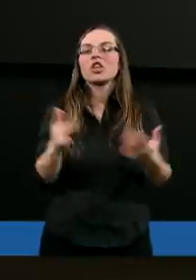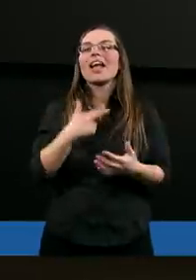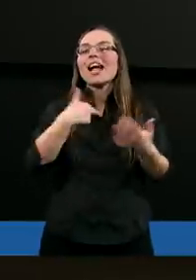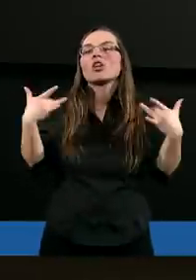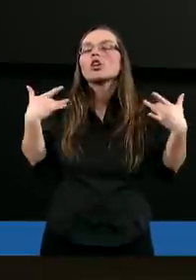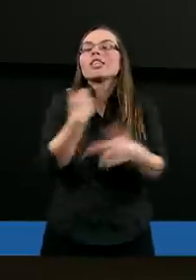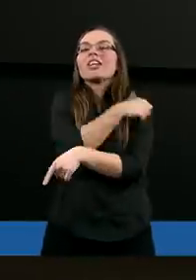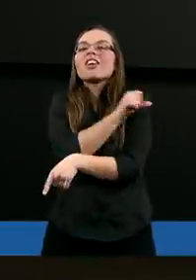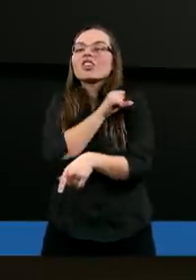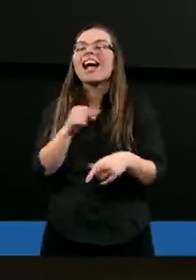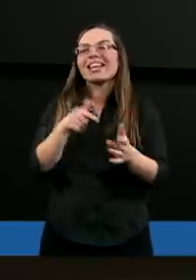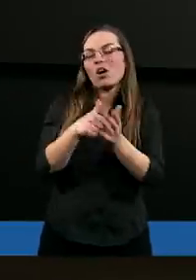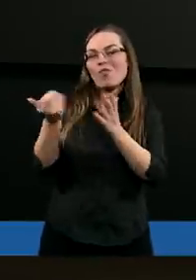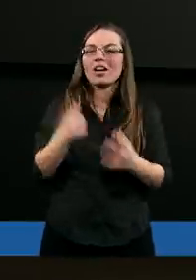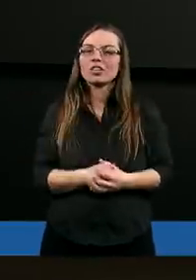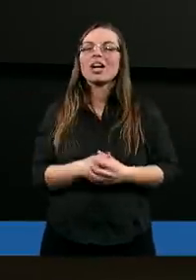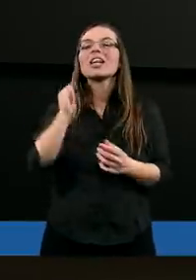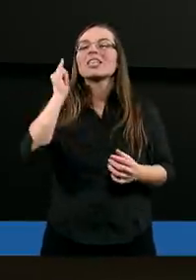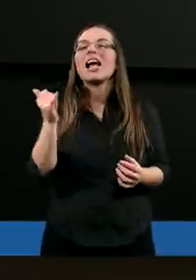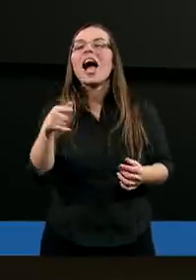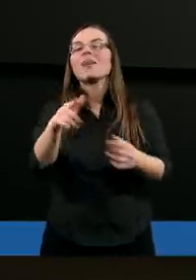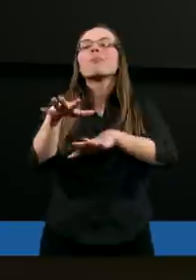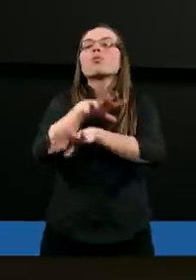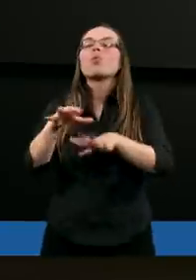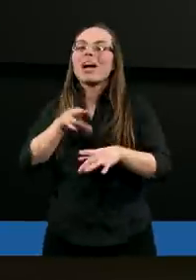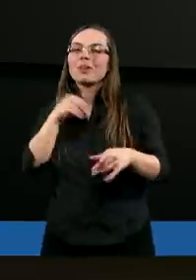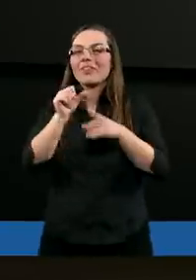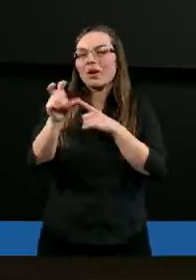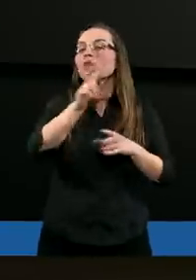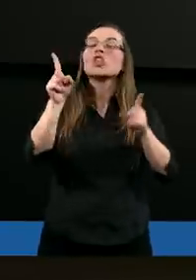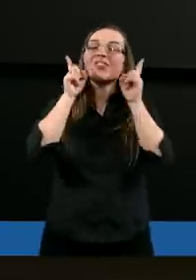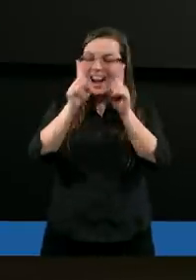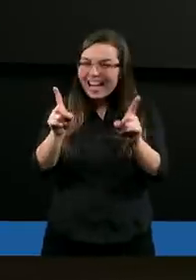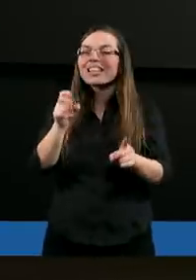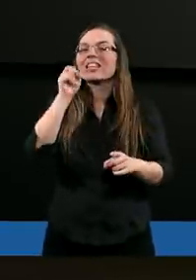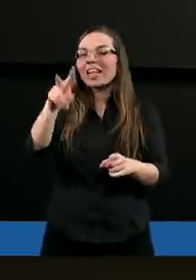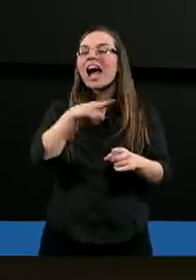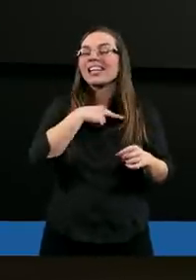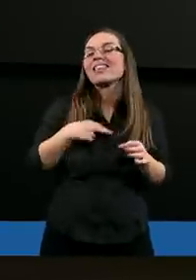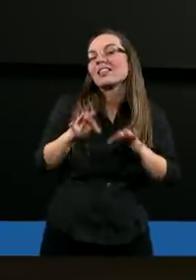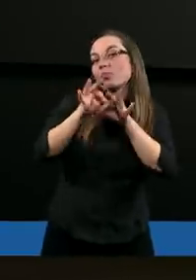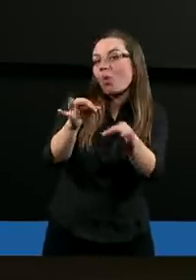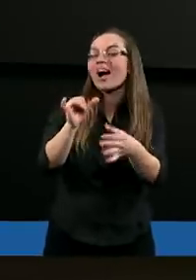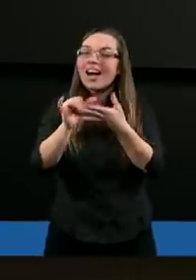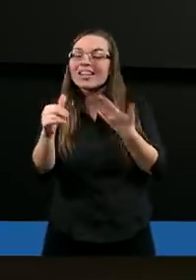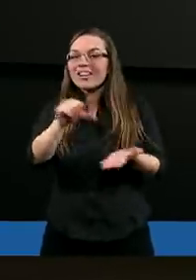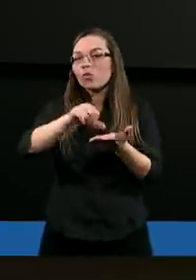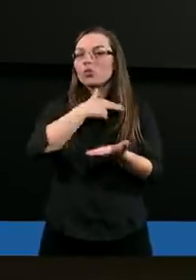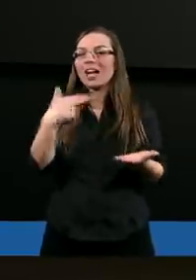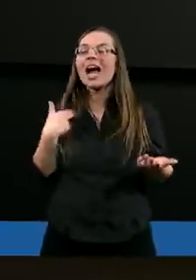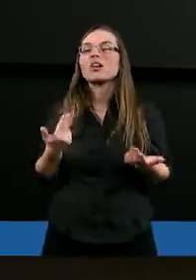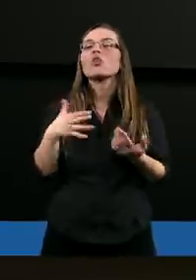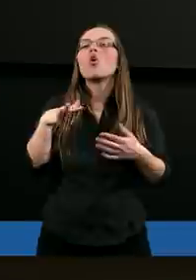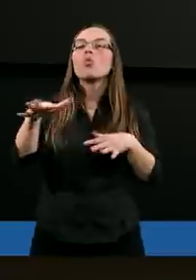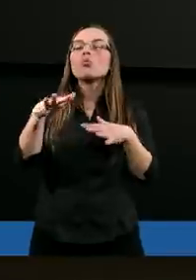życia chrześcijańskiego. Jak to jest z tym Duchem Świętym? Czy rzeczywiście on tak nas prowadzi? Bo mamy dużo